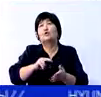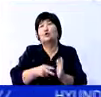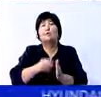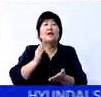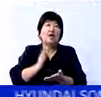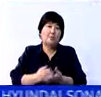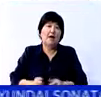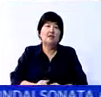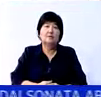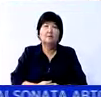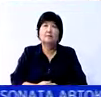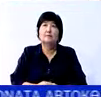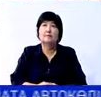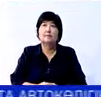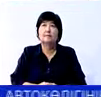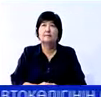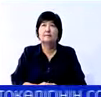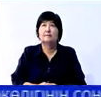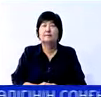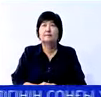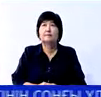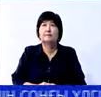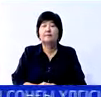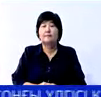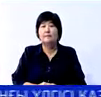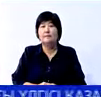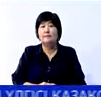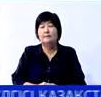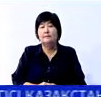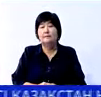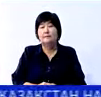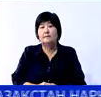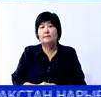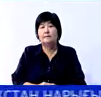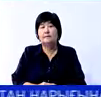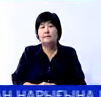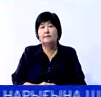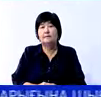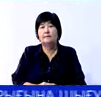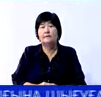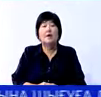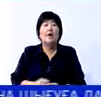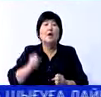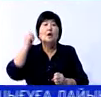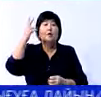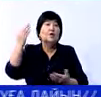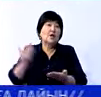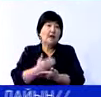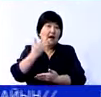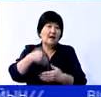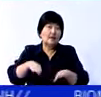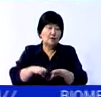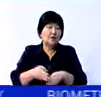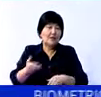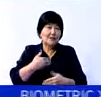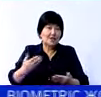Еламан Жаматов, Бауыржан Қожамұратов, Қанат Махамбетов, Қызылорда телеарнасы, Қармақшы ауданынан. Түскі жаңалықтар реті осындай.